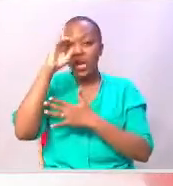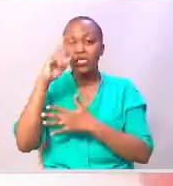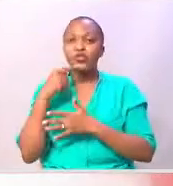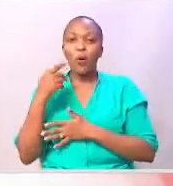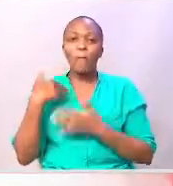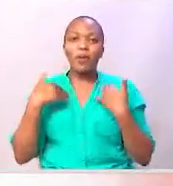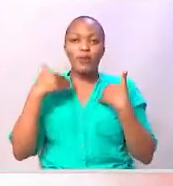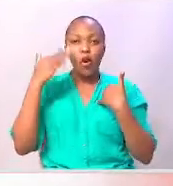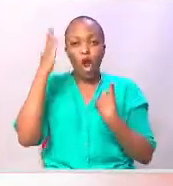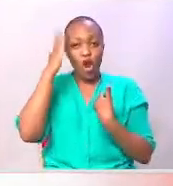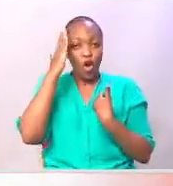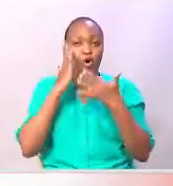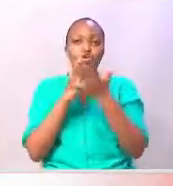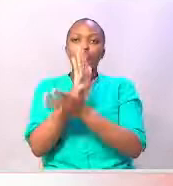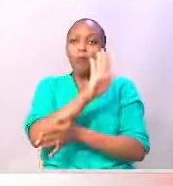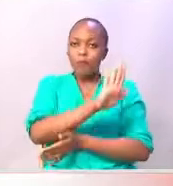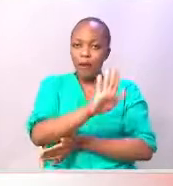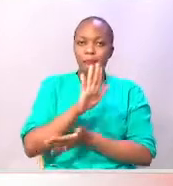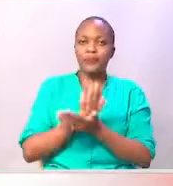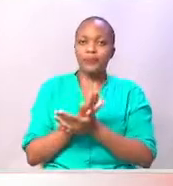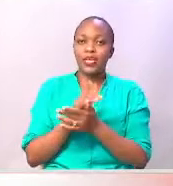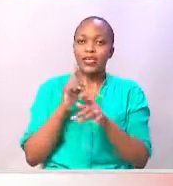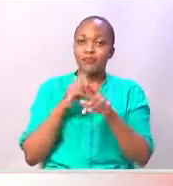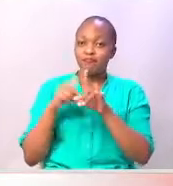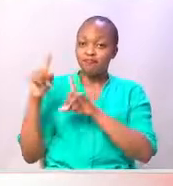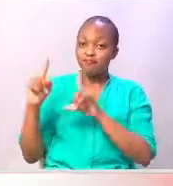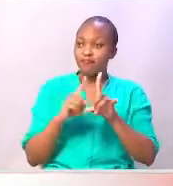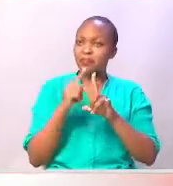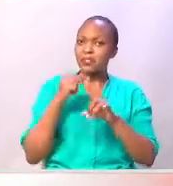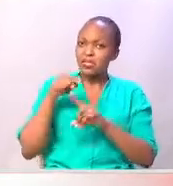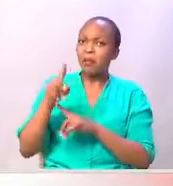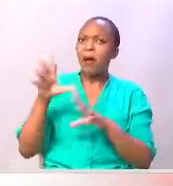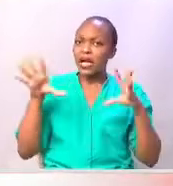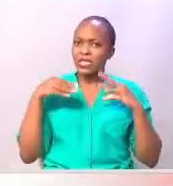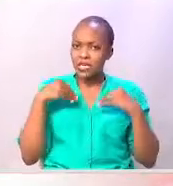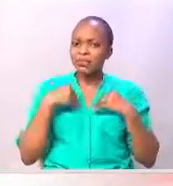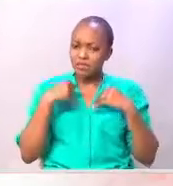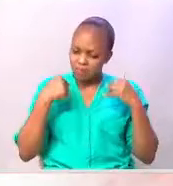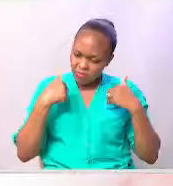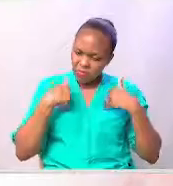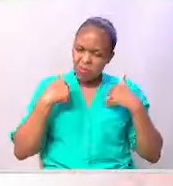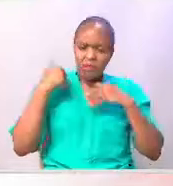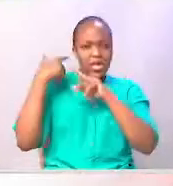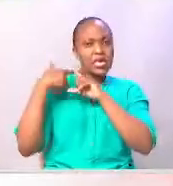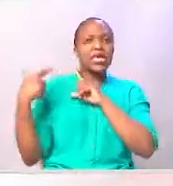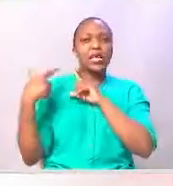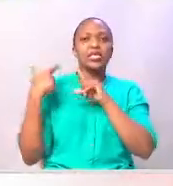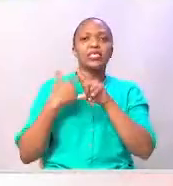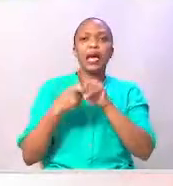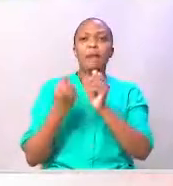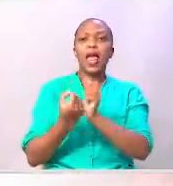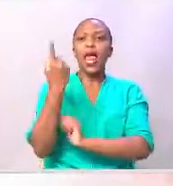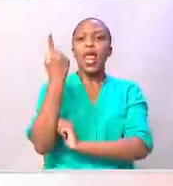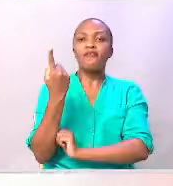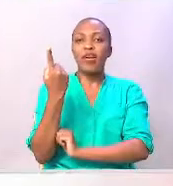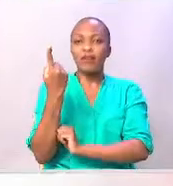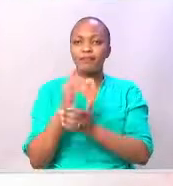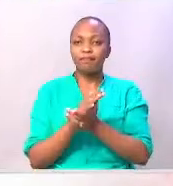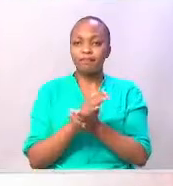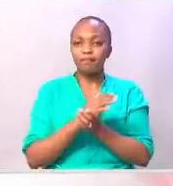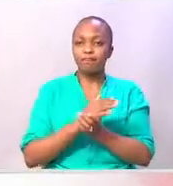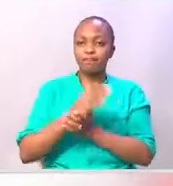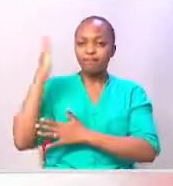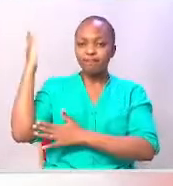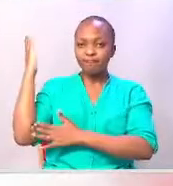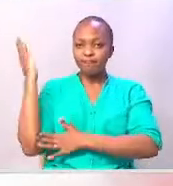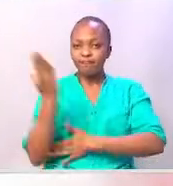vyenye alikuja yeye mwenyewe ndiye alisema alifanya hiyo kitendo muda wa saa 5 usiku Sunday. A slasher and an axe believed to have